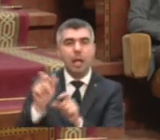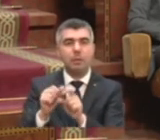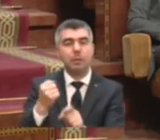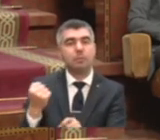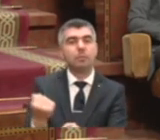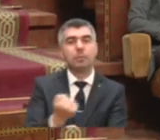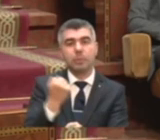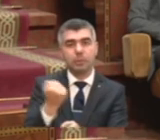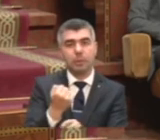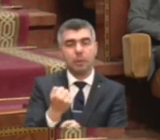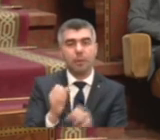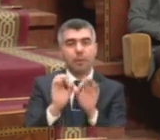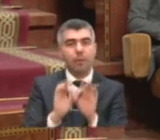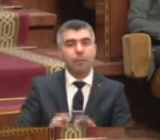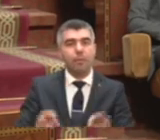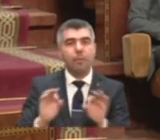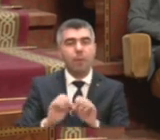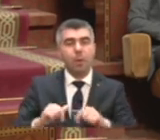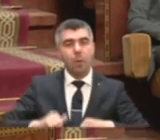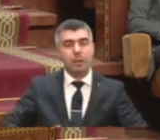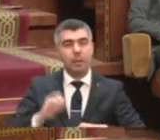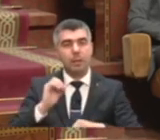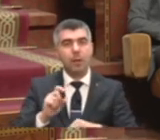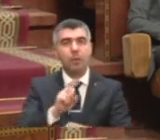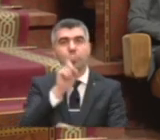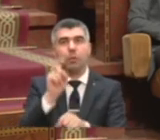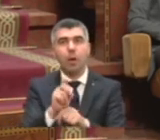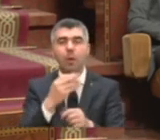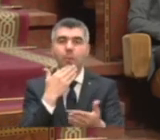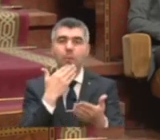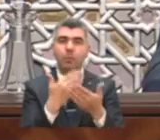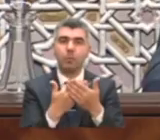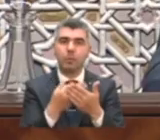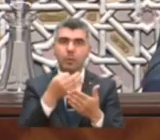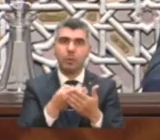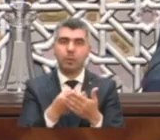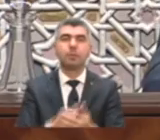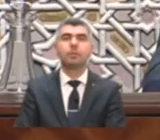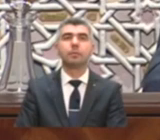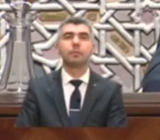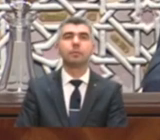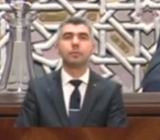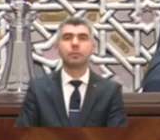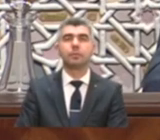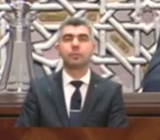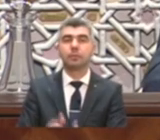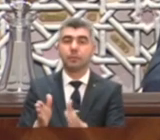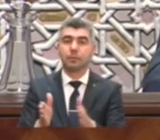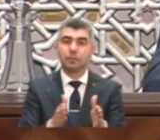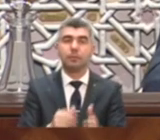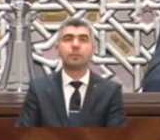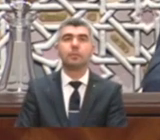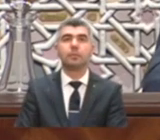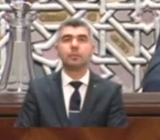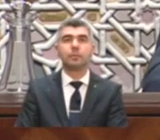مشى مازال ما رجعش. سولنا السيد وزير الثقافة، قال لك سولوا السيدة الوزيرة، كنسولوا. شكرا سيد نائب محترم، التوقيت المخصص